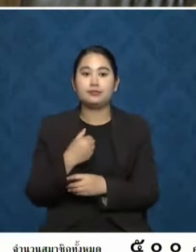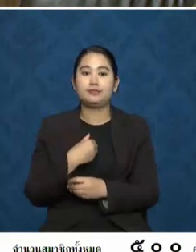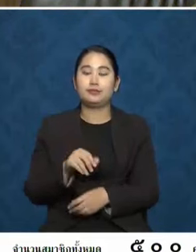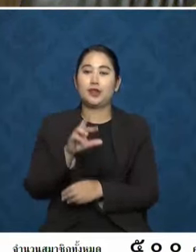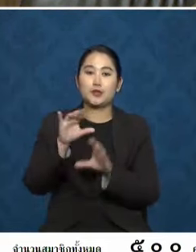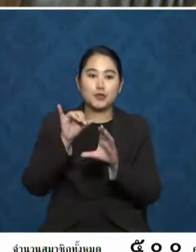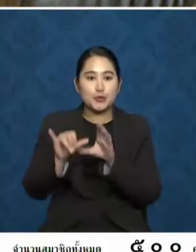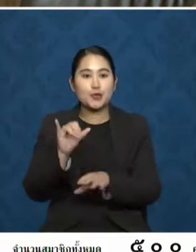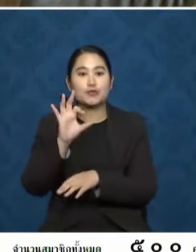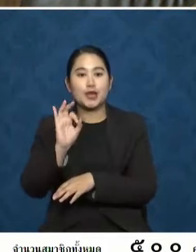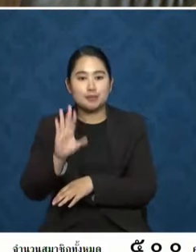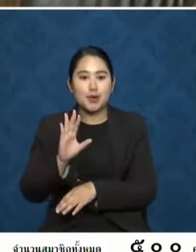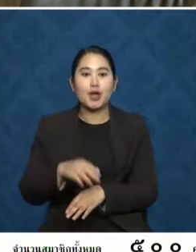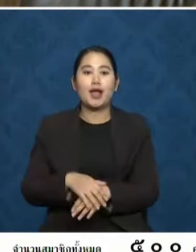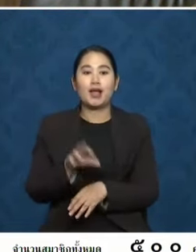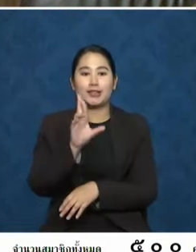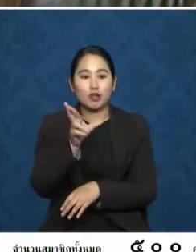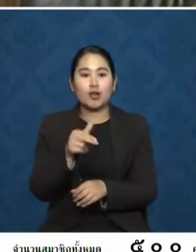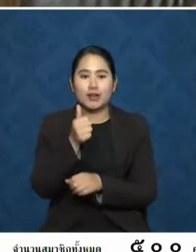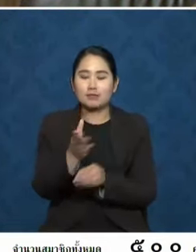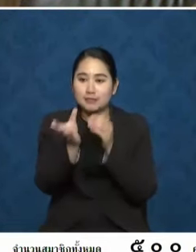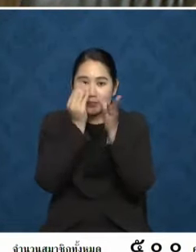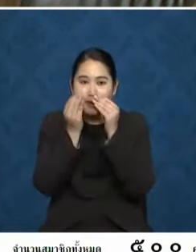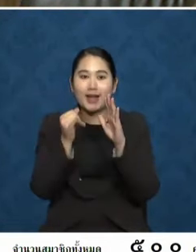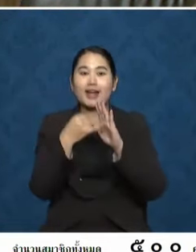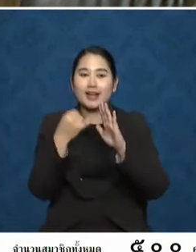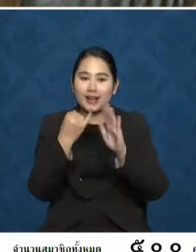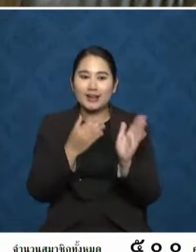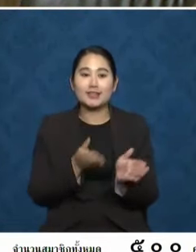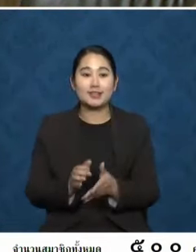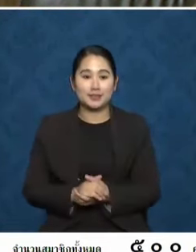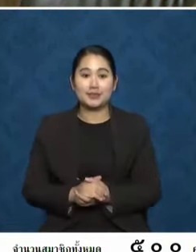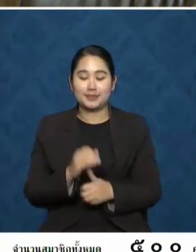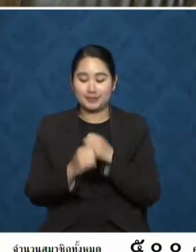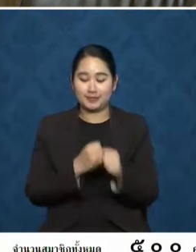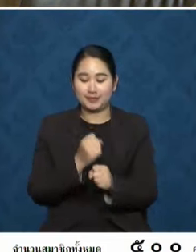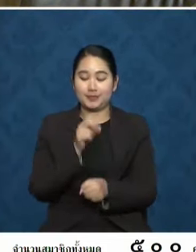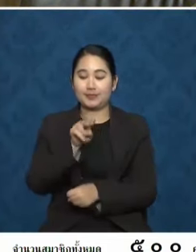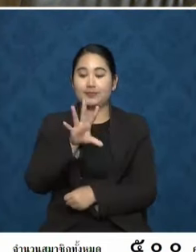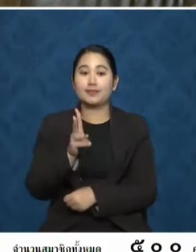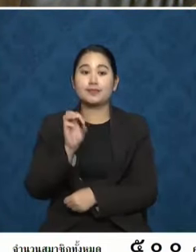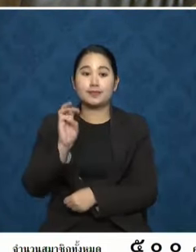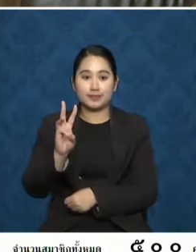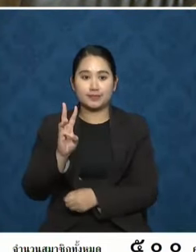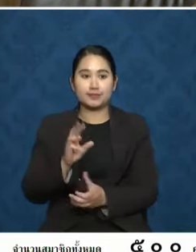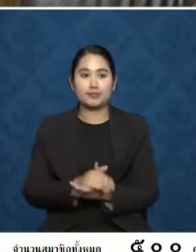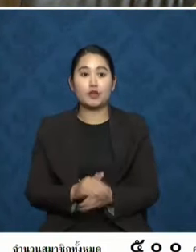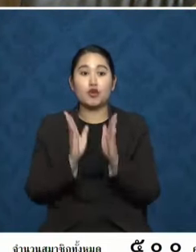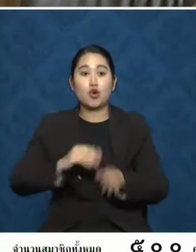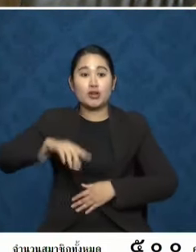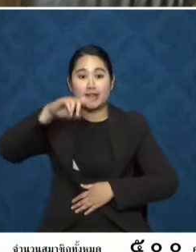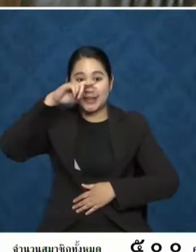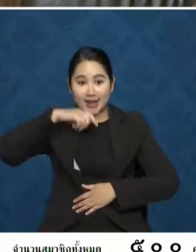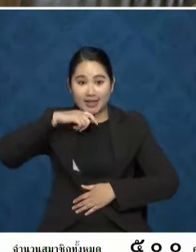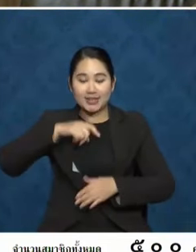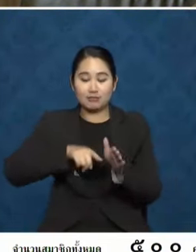ระชาชนสามารถเข้าถึงได้ง่ายและสามารถตดตามได้ถมาฐานท cortisolครัวปี 2566มีคนธายเป็